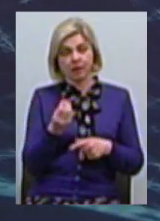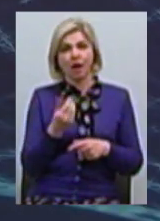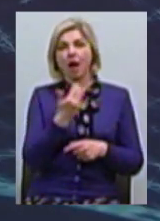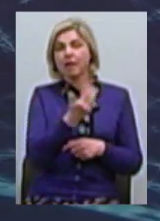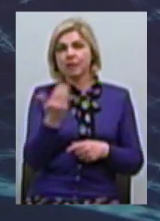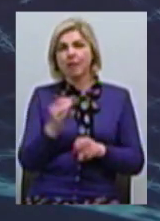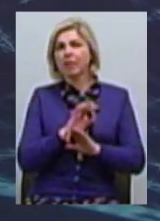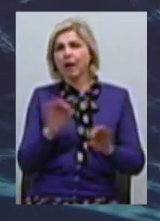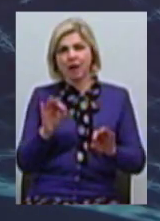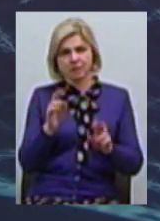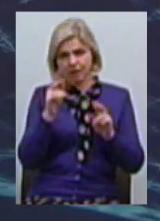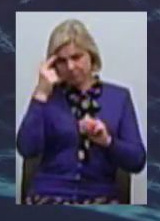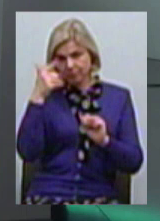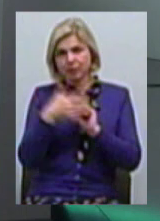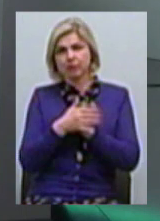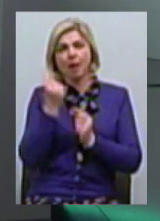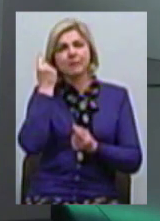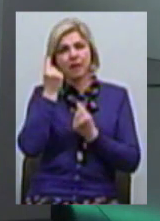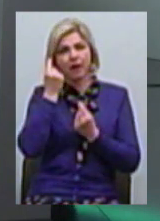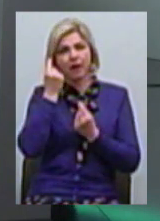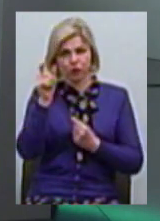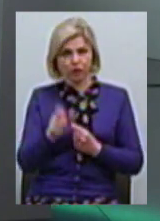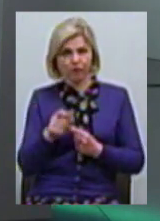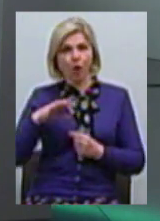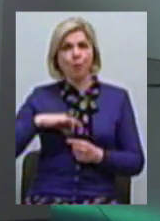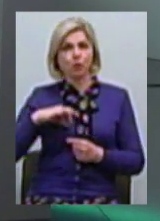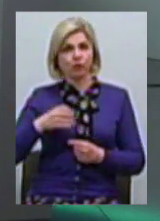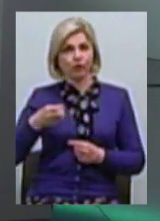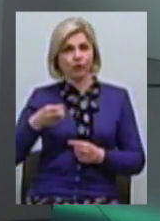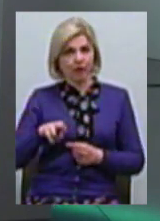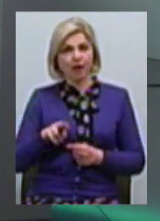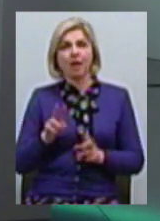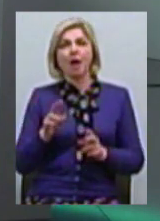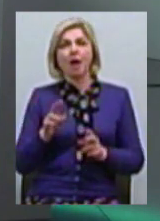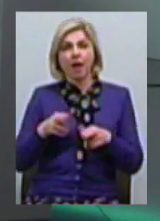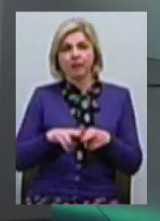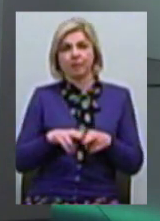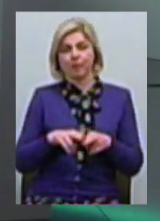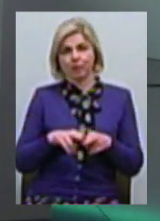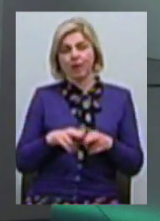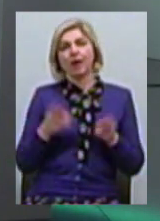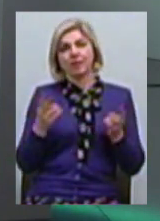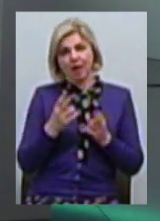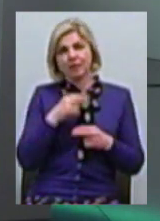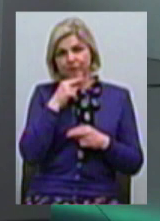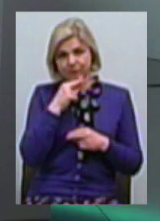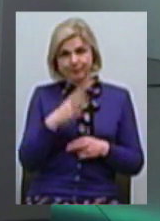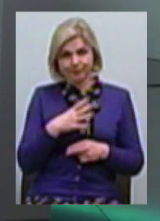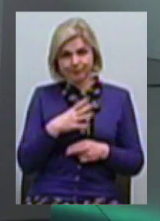прекрасно разбираются в психологии пользователя. Поэтому не стоит их недооценивать. И для того, чтобы мы